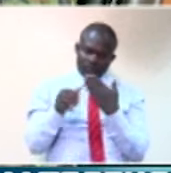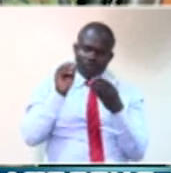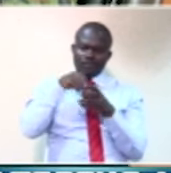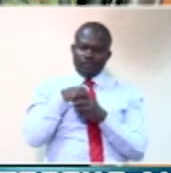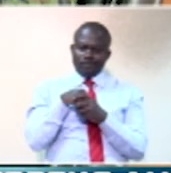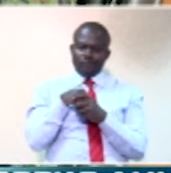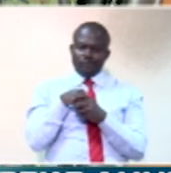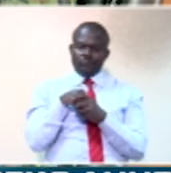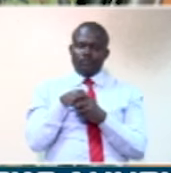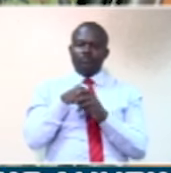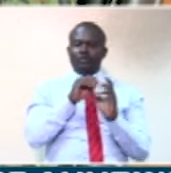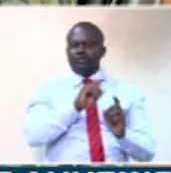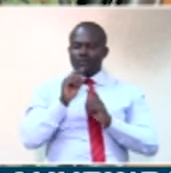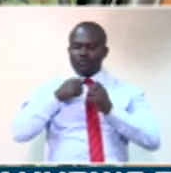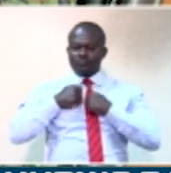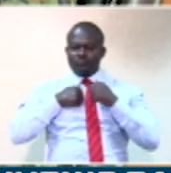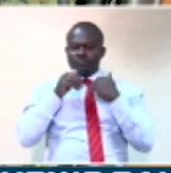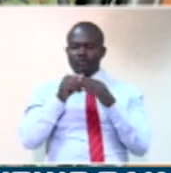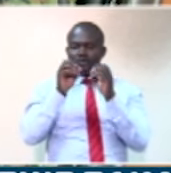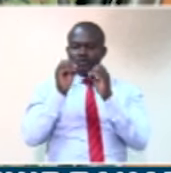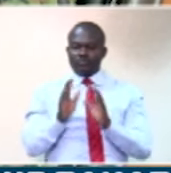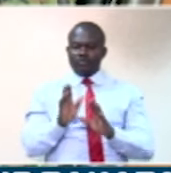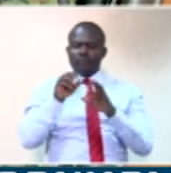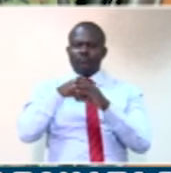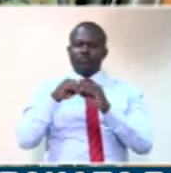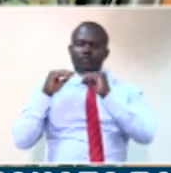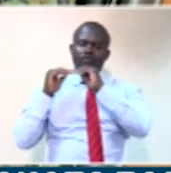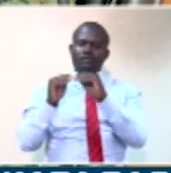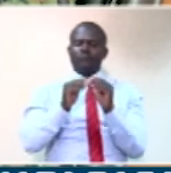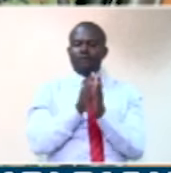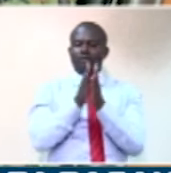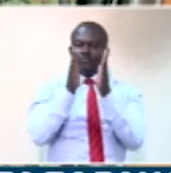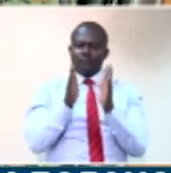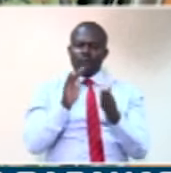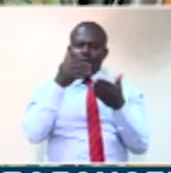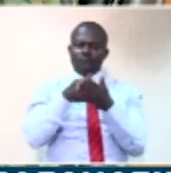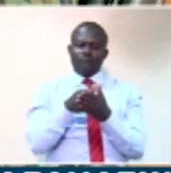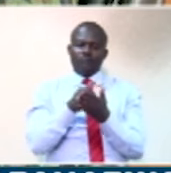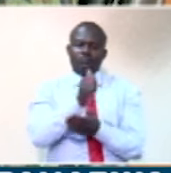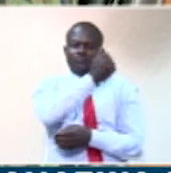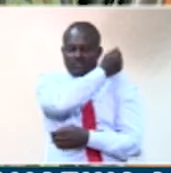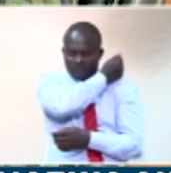harimo abo mu ngabo z'u Rwanda, abofisiye bo mu ngabo bari ku rwego rwa majoro kugeza ku bakoloneli